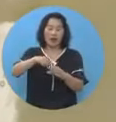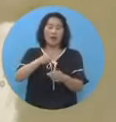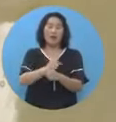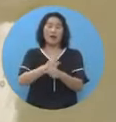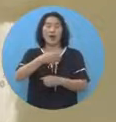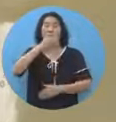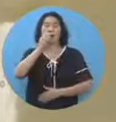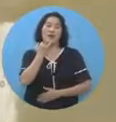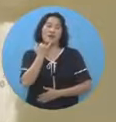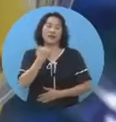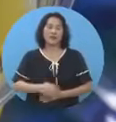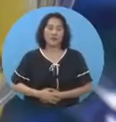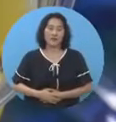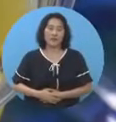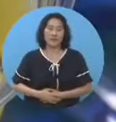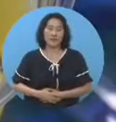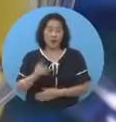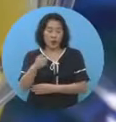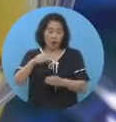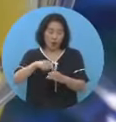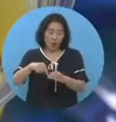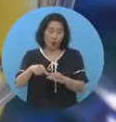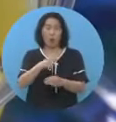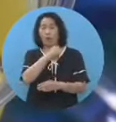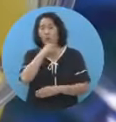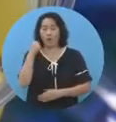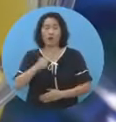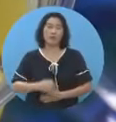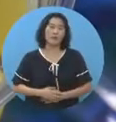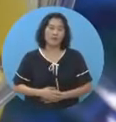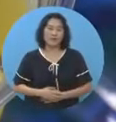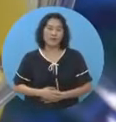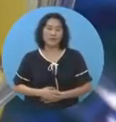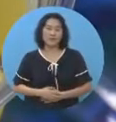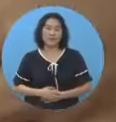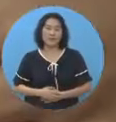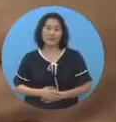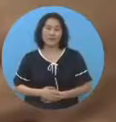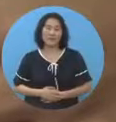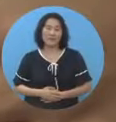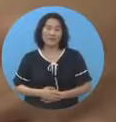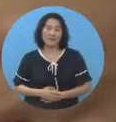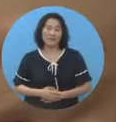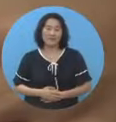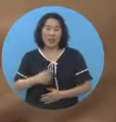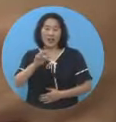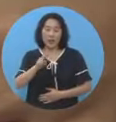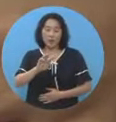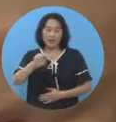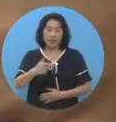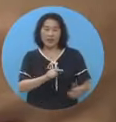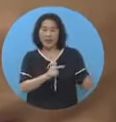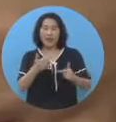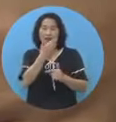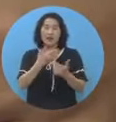설탕과 함께 차로 만들어 먹어도 좋습니다. 요거트에 섞어 먹는 과육맛 또한 별미입니다.